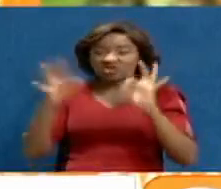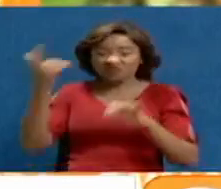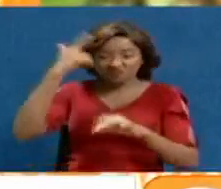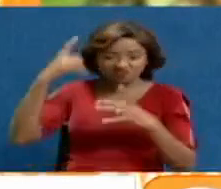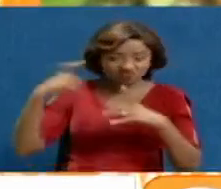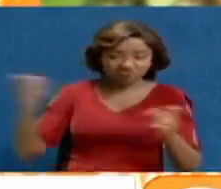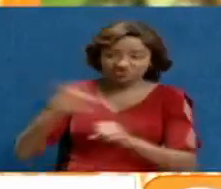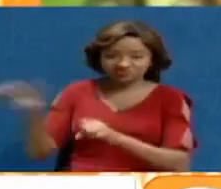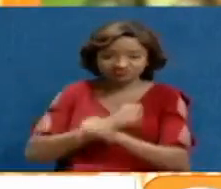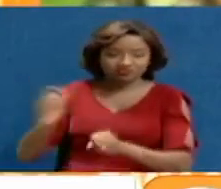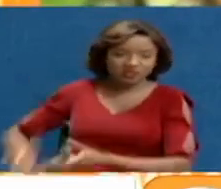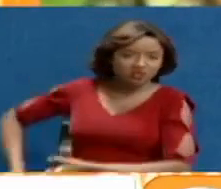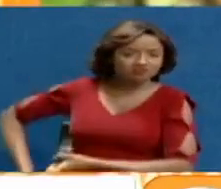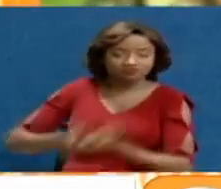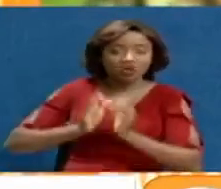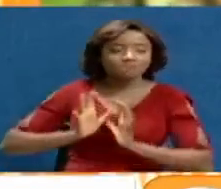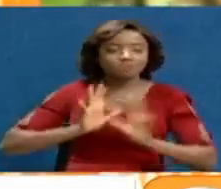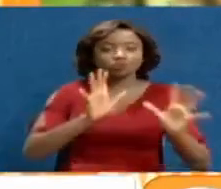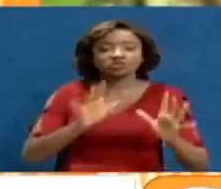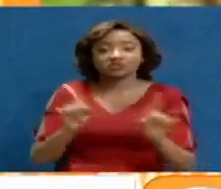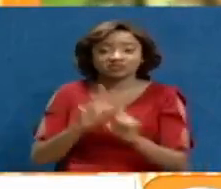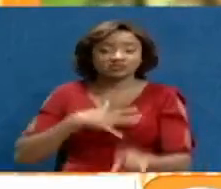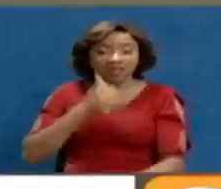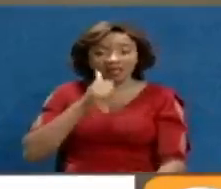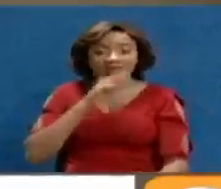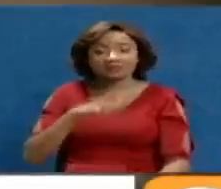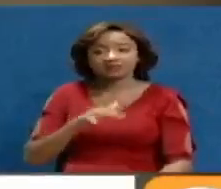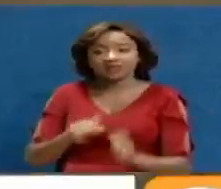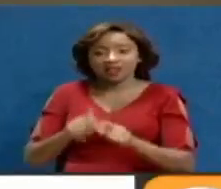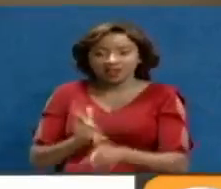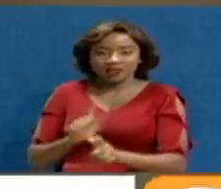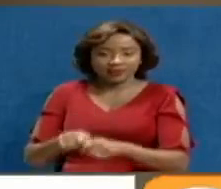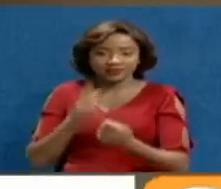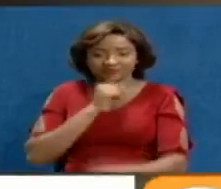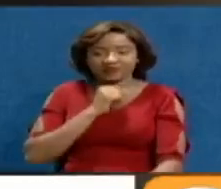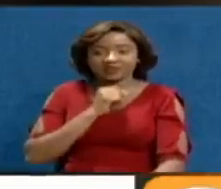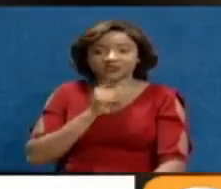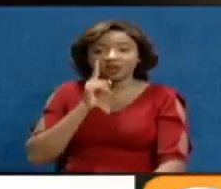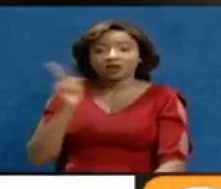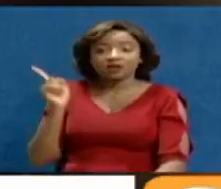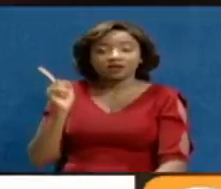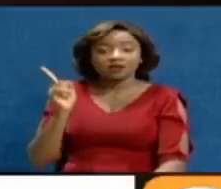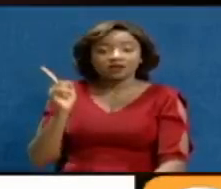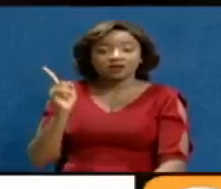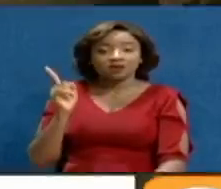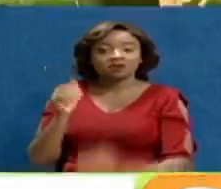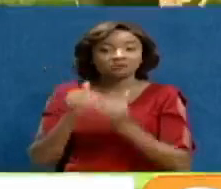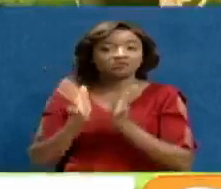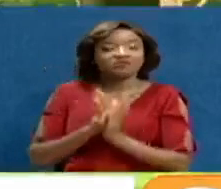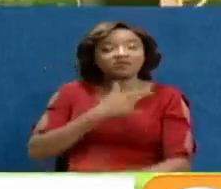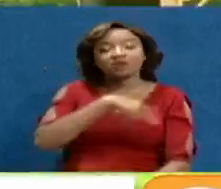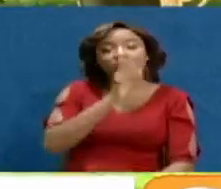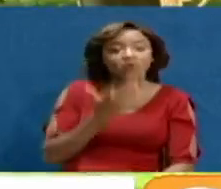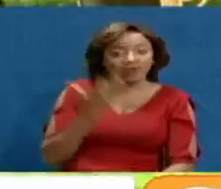ingia lori, unasukumwa unaenda. Hata ndio yangu alivunjika kwa hiyo lori. Brian escaped. The uncertainty of where his family was